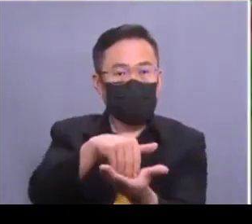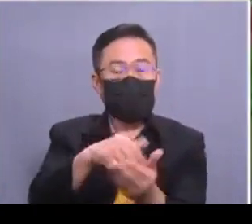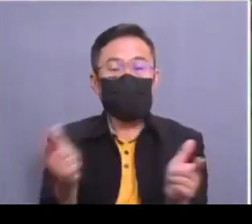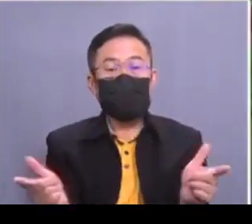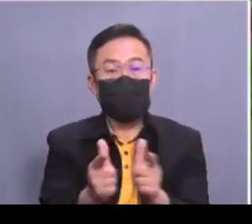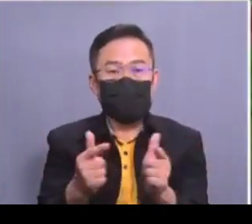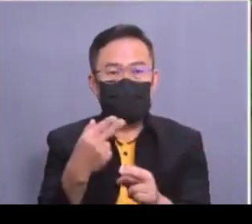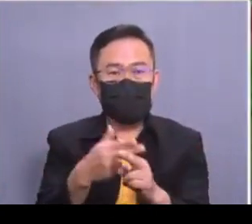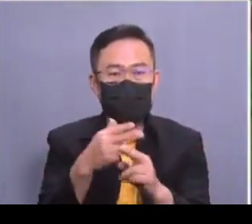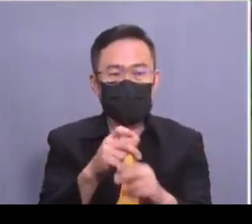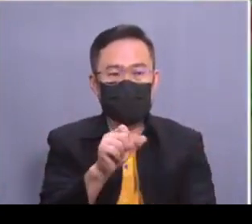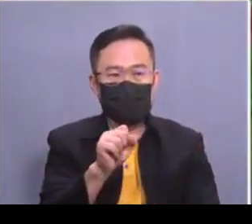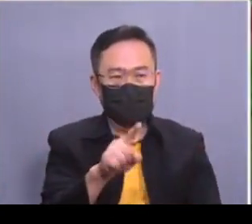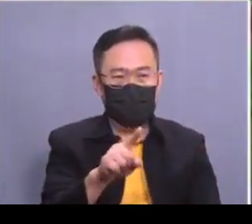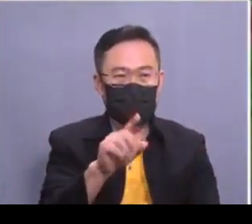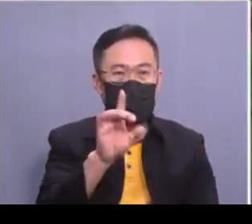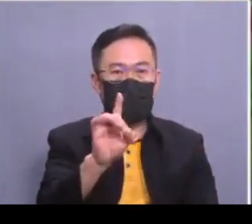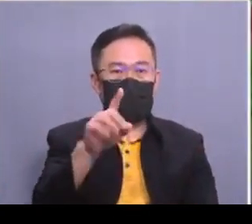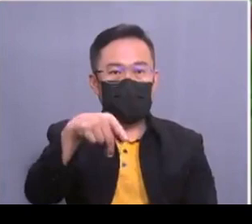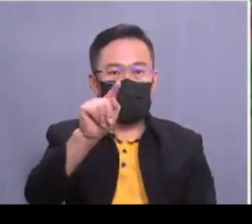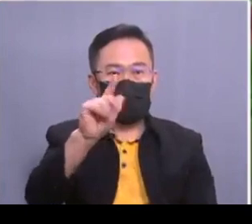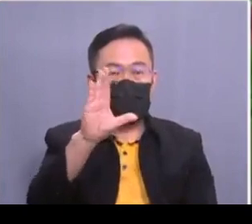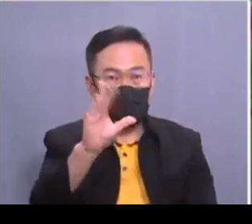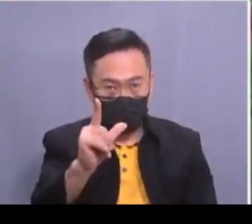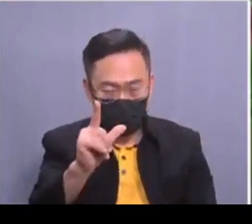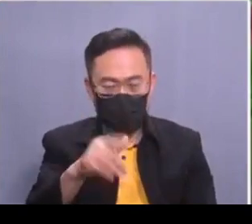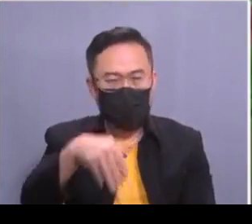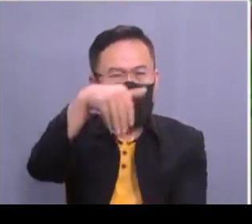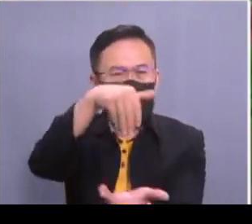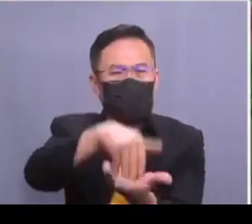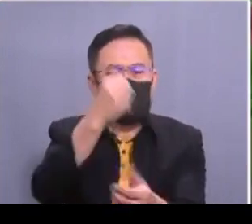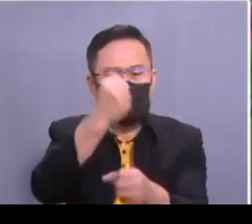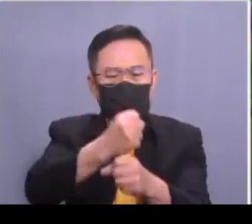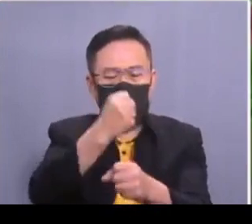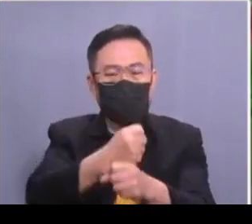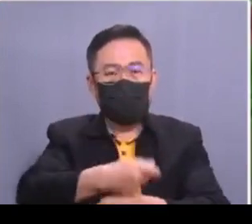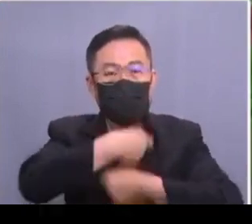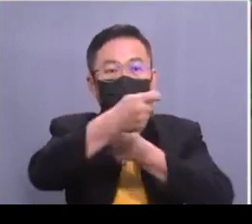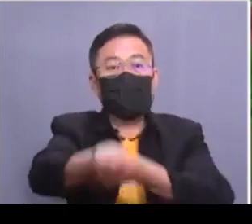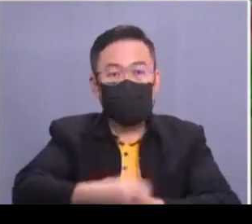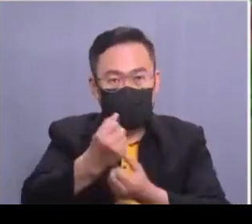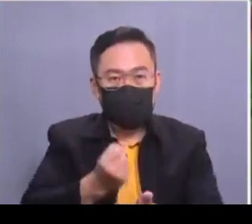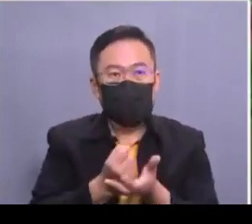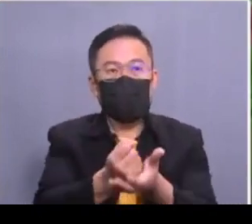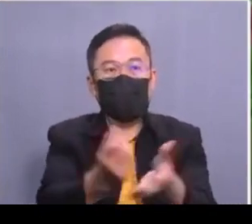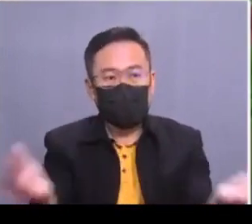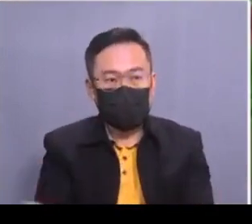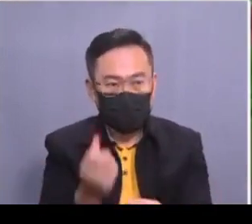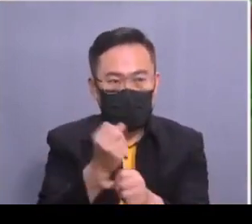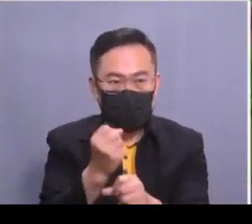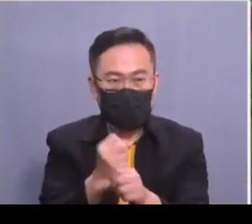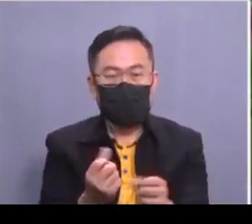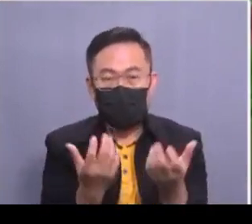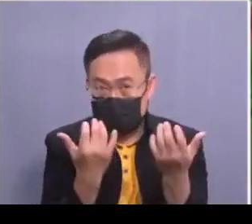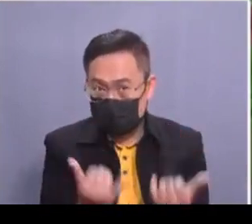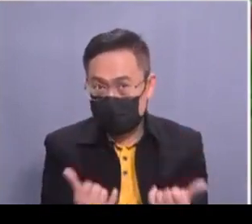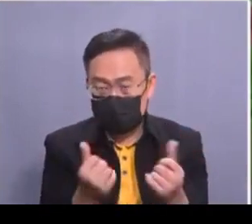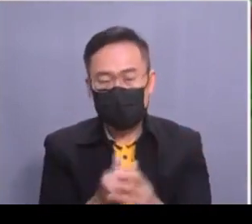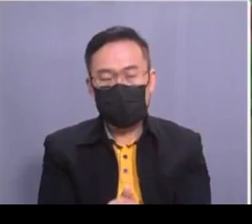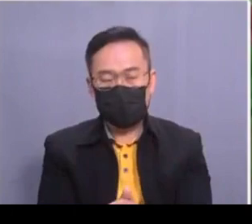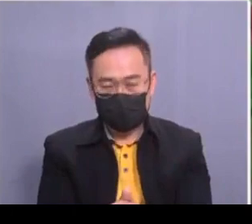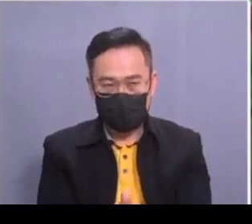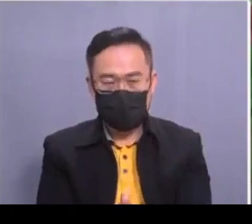เนี่ยทำงานโดยกรมส่งเสริมการเกษตรก็คือเป็นเงินราชการก็ไปสนับสนุนแต่ไม่ได้เห็นอะไรขึ้นมาแต่ครั้งนี้นะครับก็คือว่